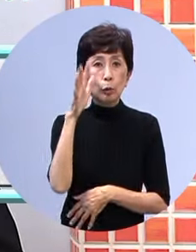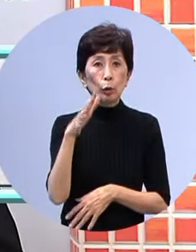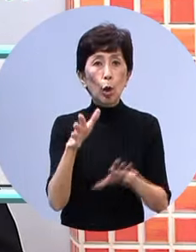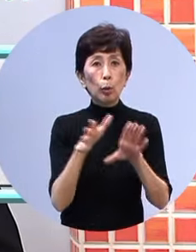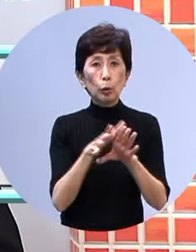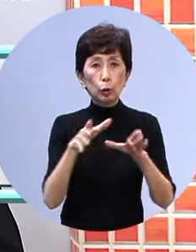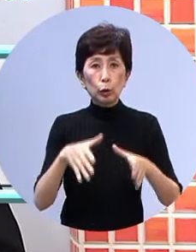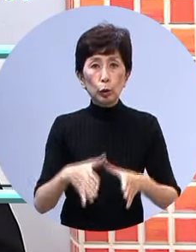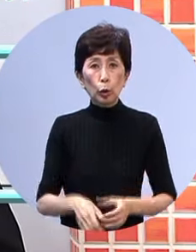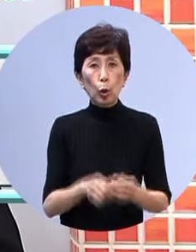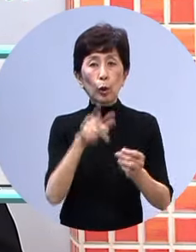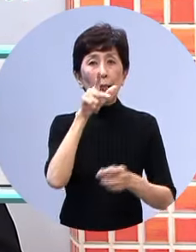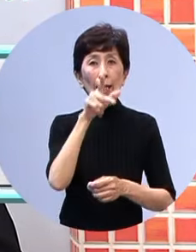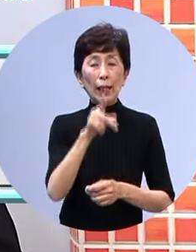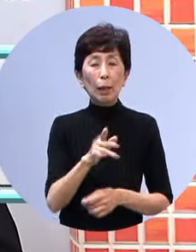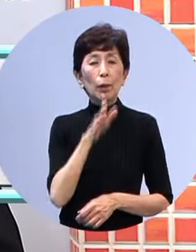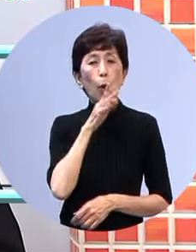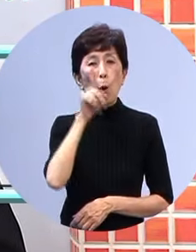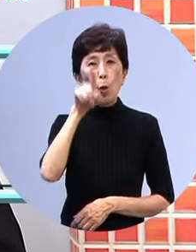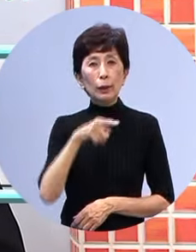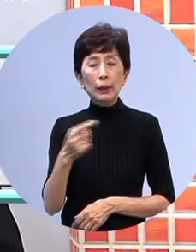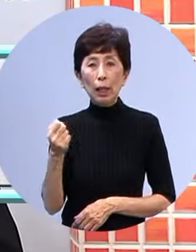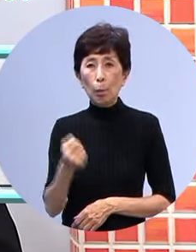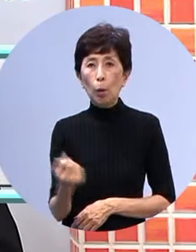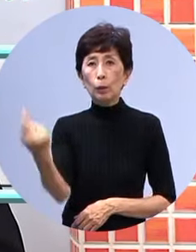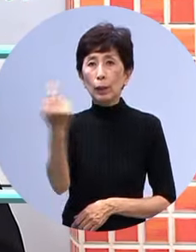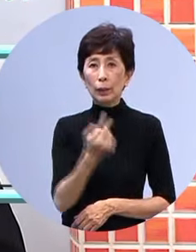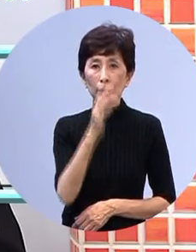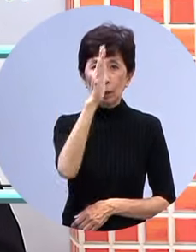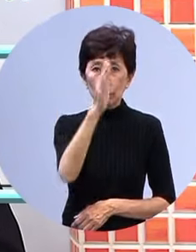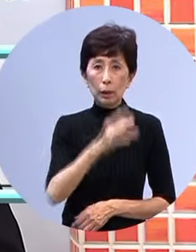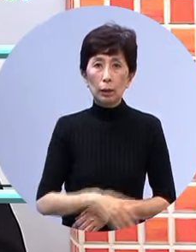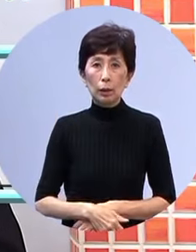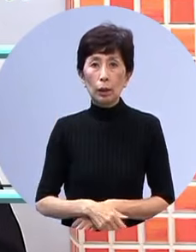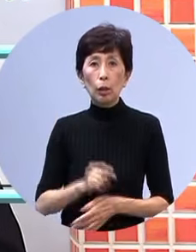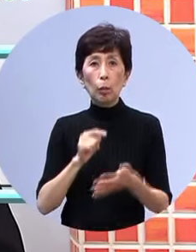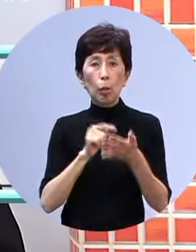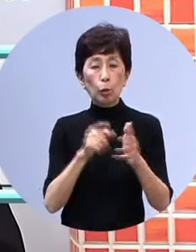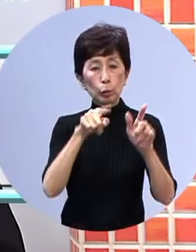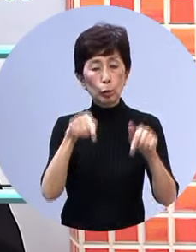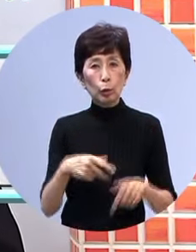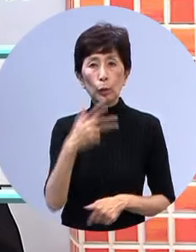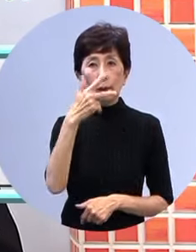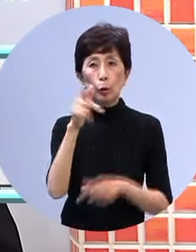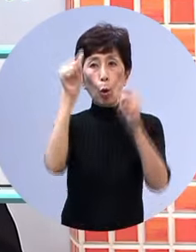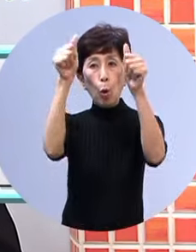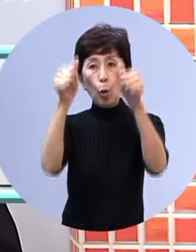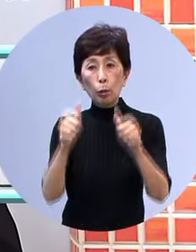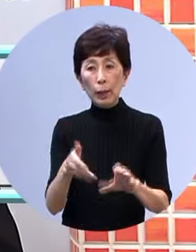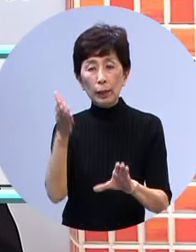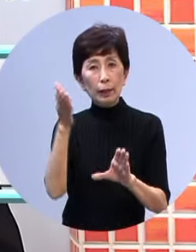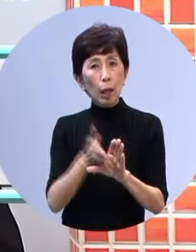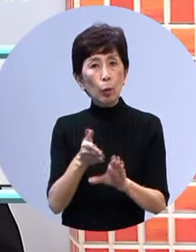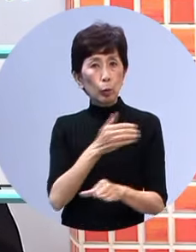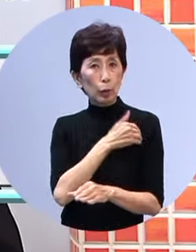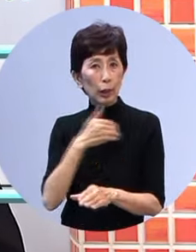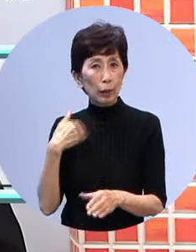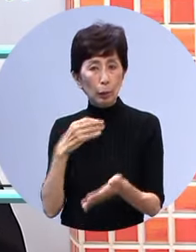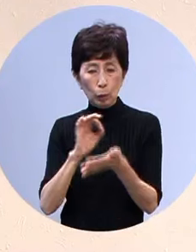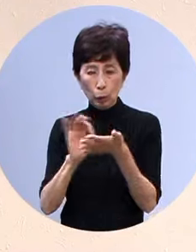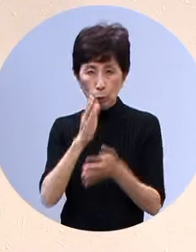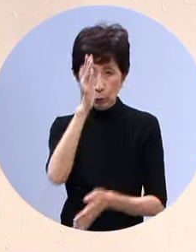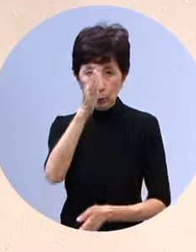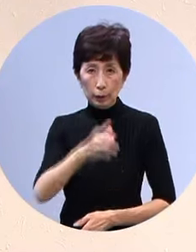課までご本人が直接お持ちください。申し込み用紙は市のホームページからもダウンロードできますのでご利用ください